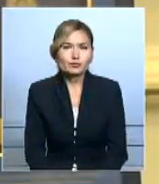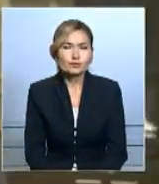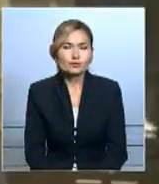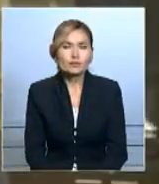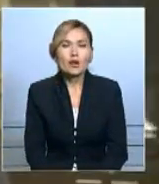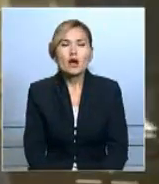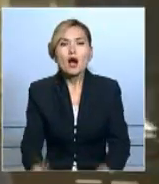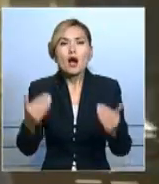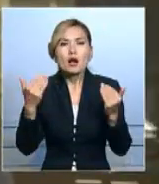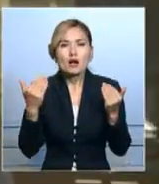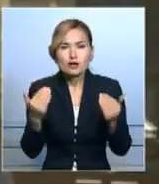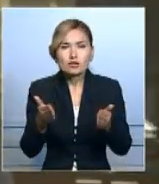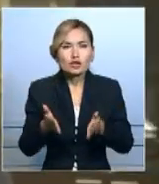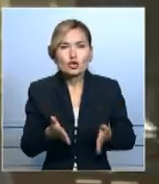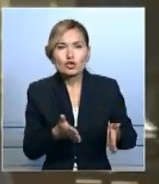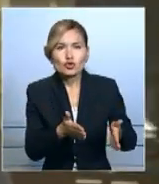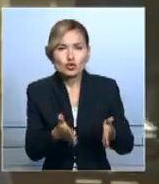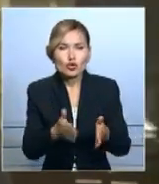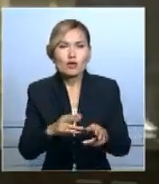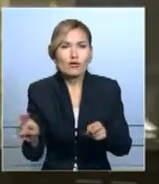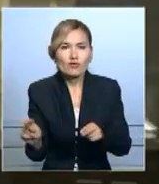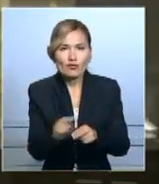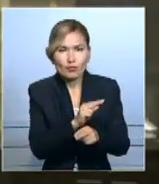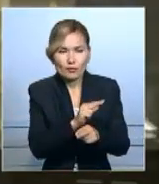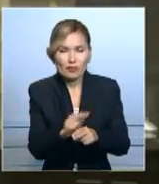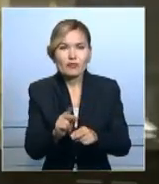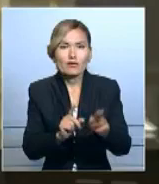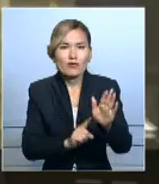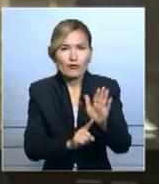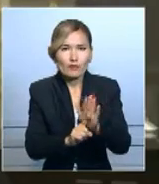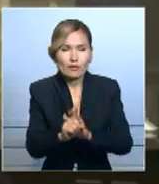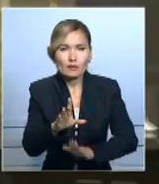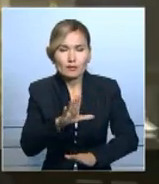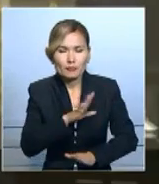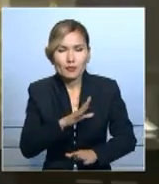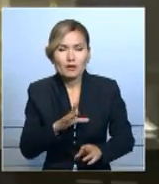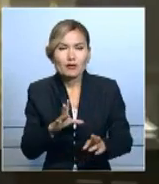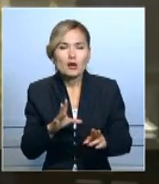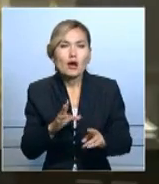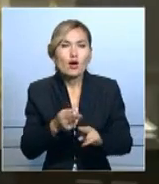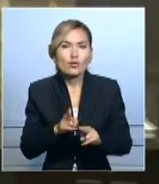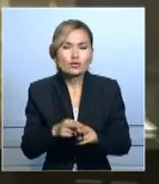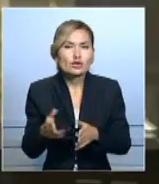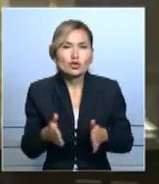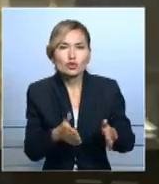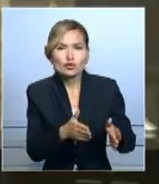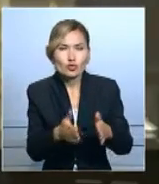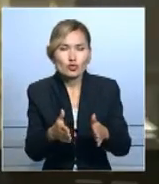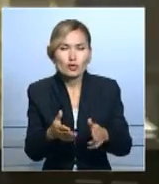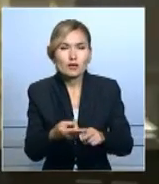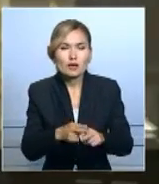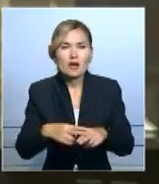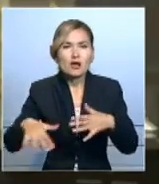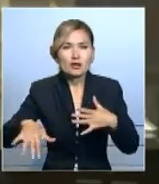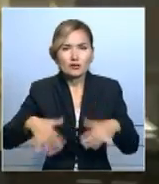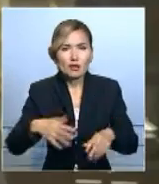Жолды салып атқан мекемелердің басшыларымен бірге сонау Бейнеуден барай Жаңаөзен жетіп аяқтаудың бәрін аралап,